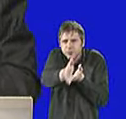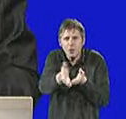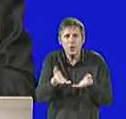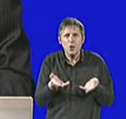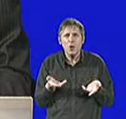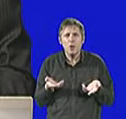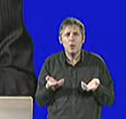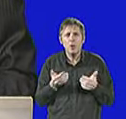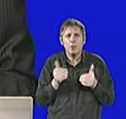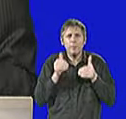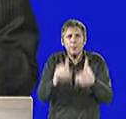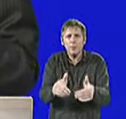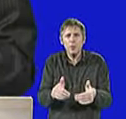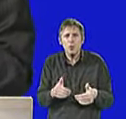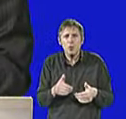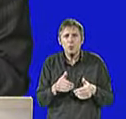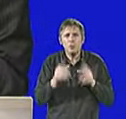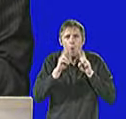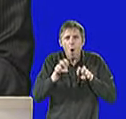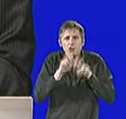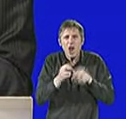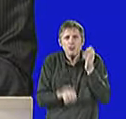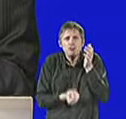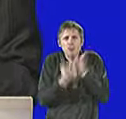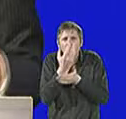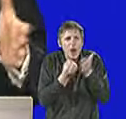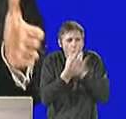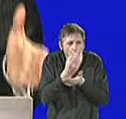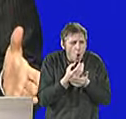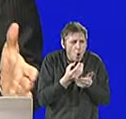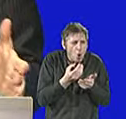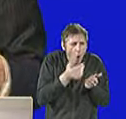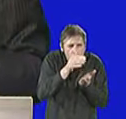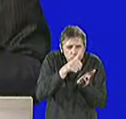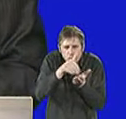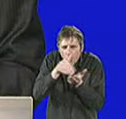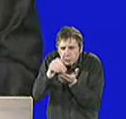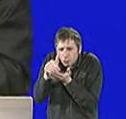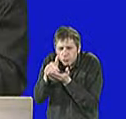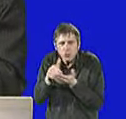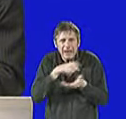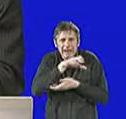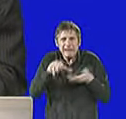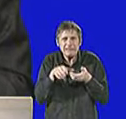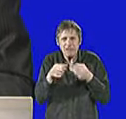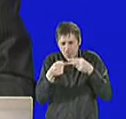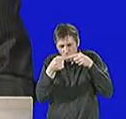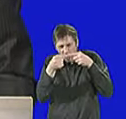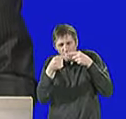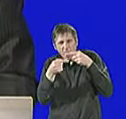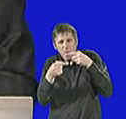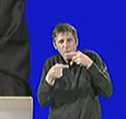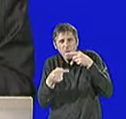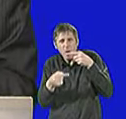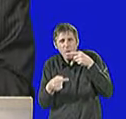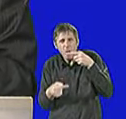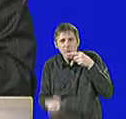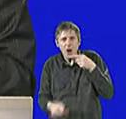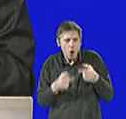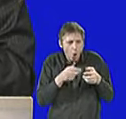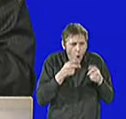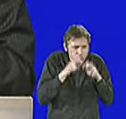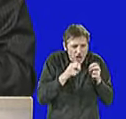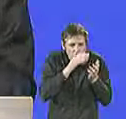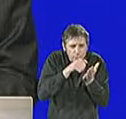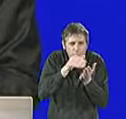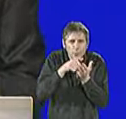fallu trouver des ressources nouvelles pour combler les déficits que la crise avait creusés, nous avons choisi de